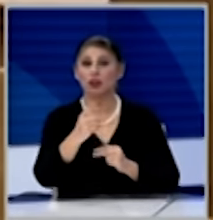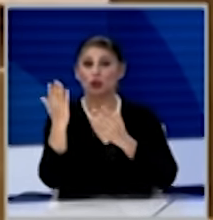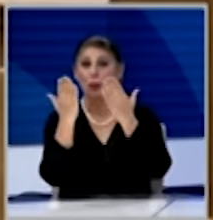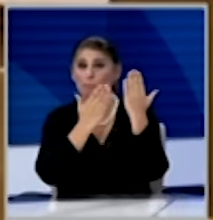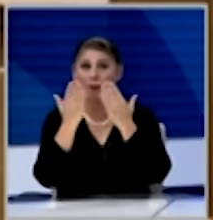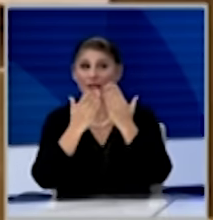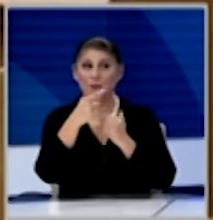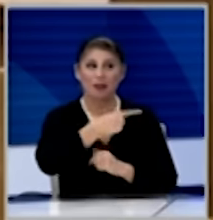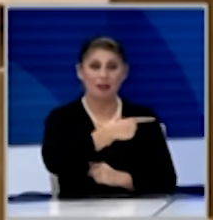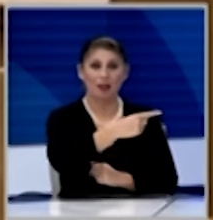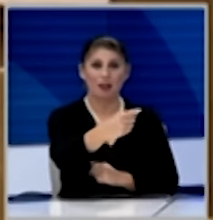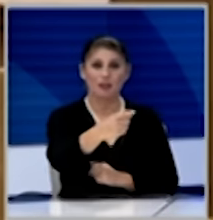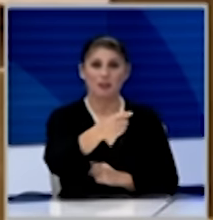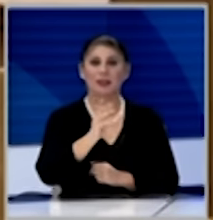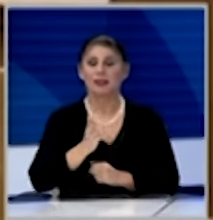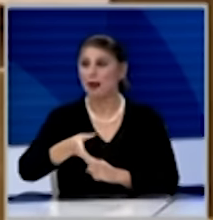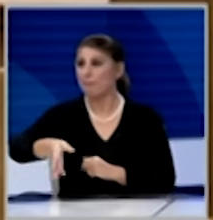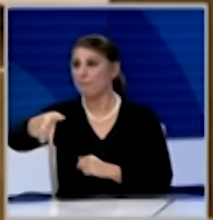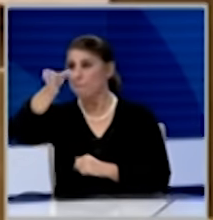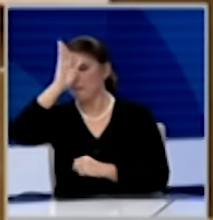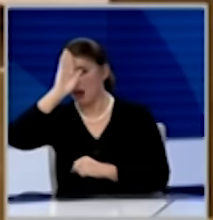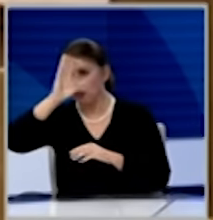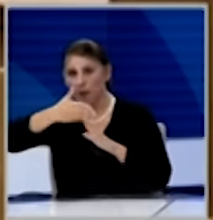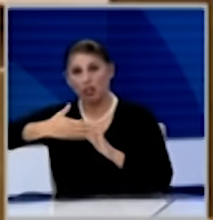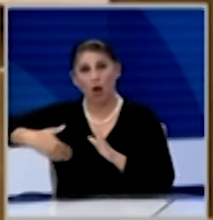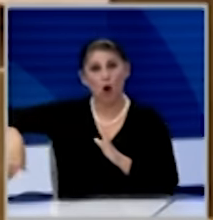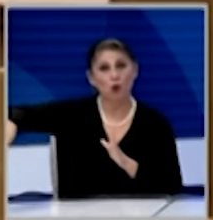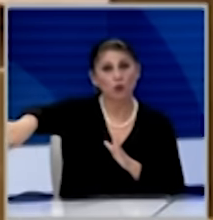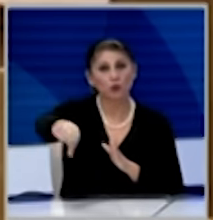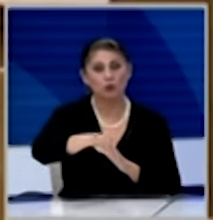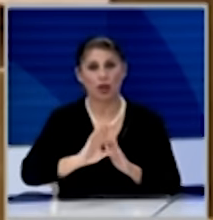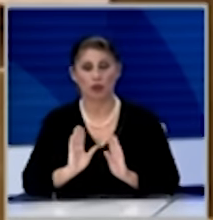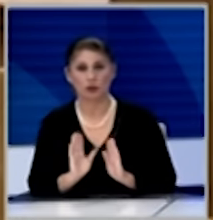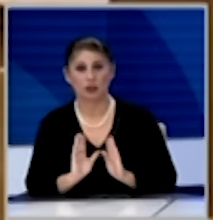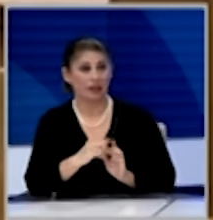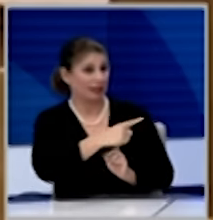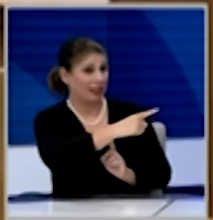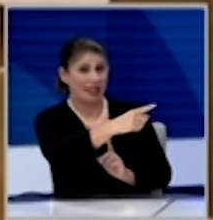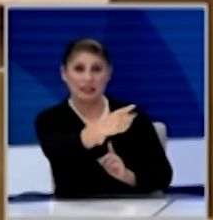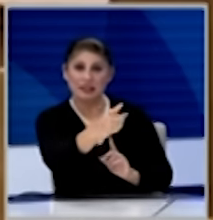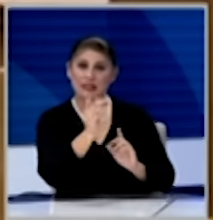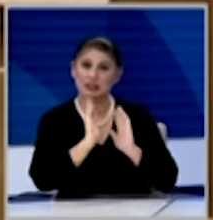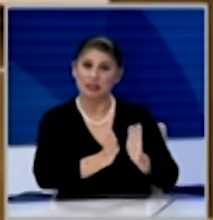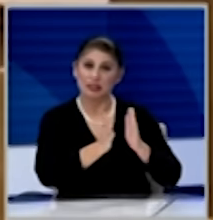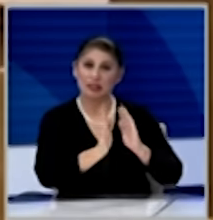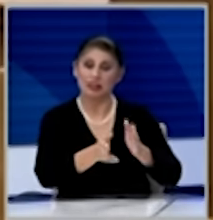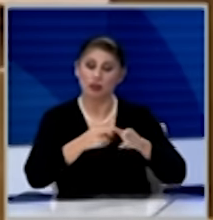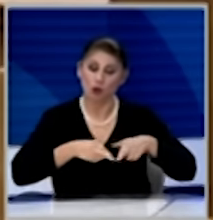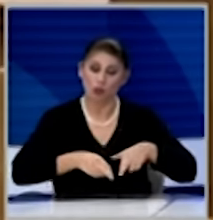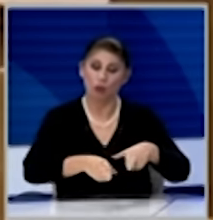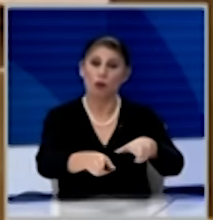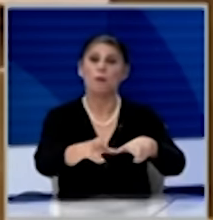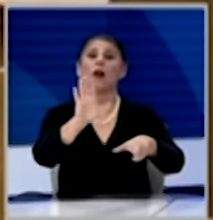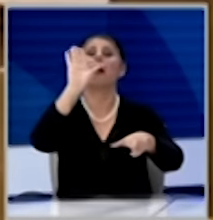μάθημα για σας γίνεται πάθημα για όλους τους άλλους γιατί εσείς συνεχίζετε στην ίδια πορεία